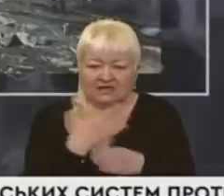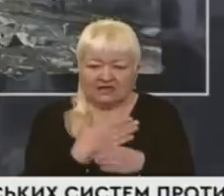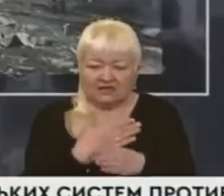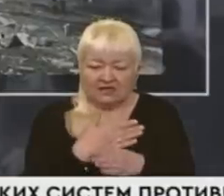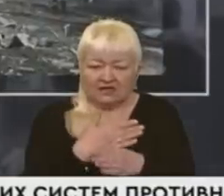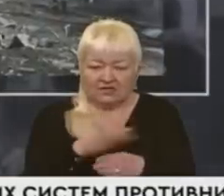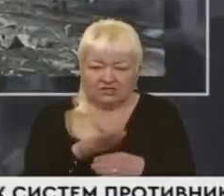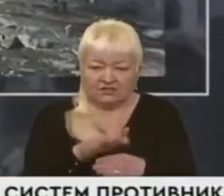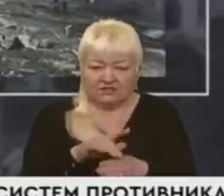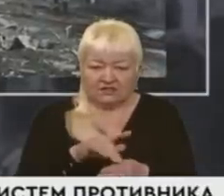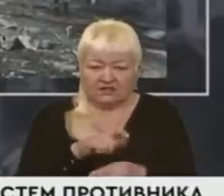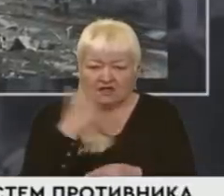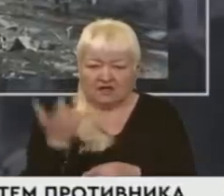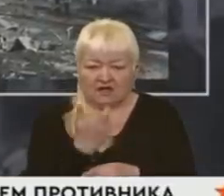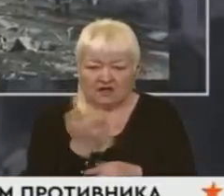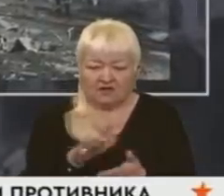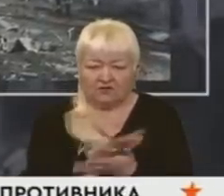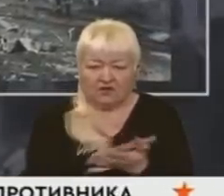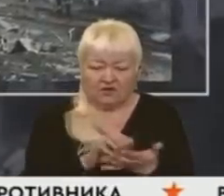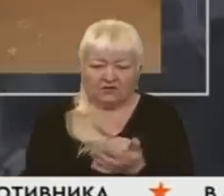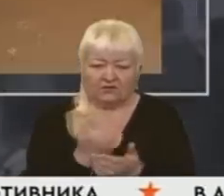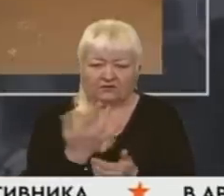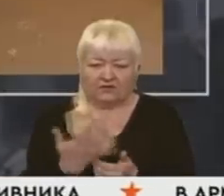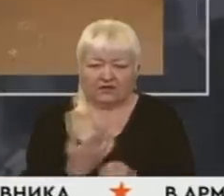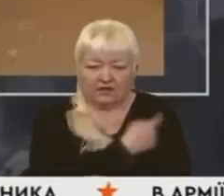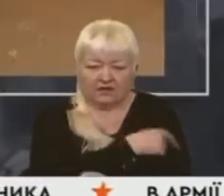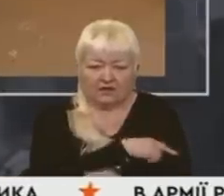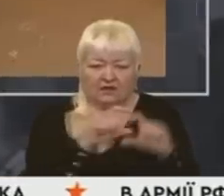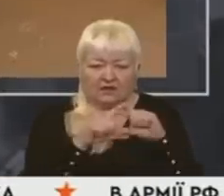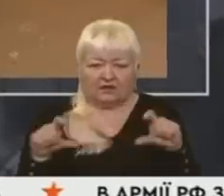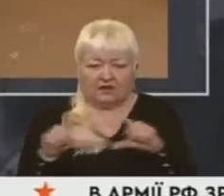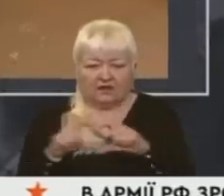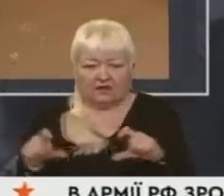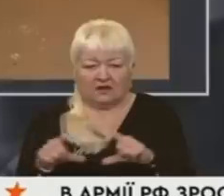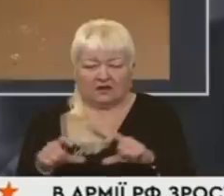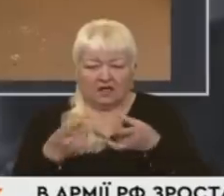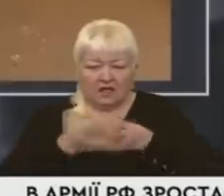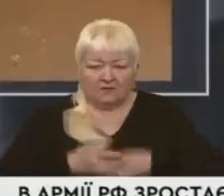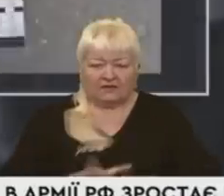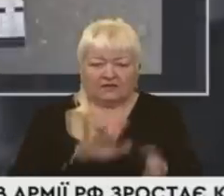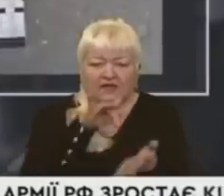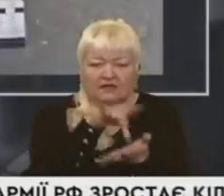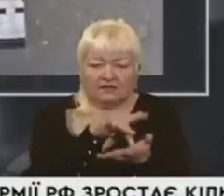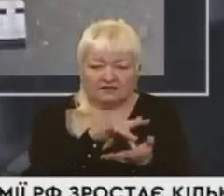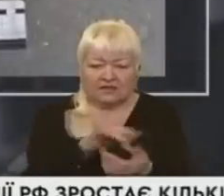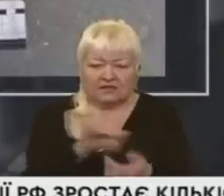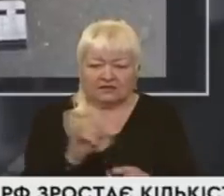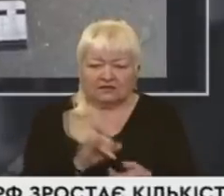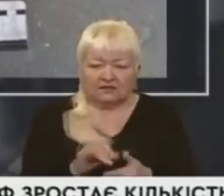харькова у нас разрушена несколько больниц пренатальный центр